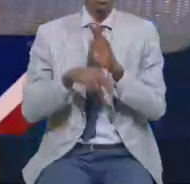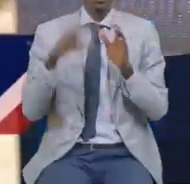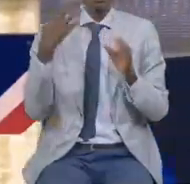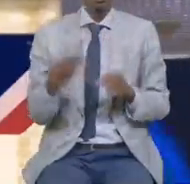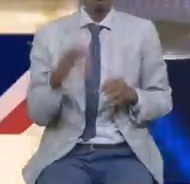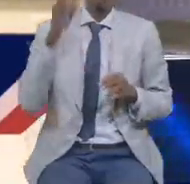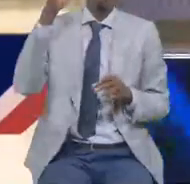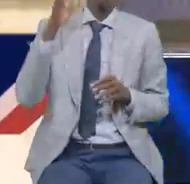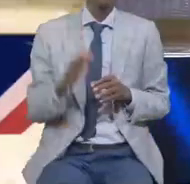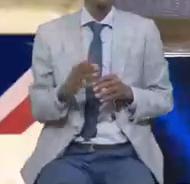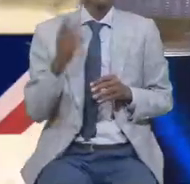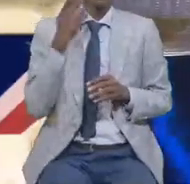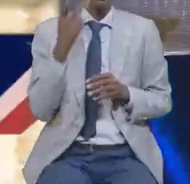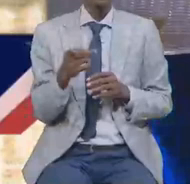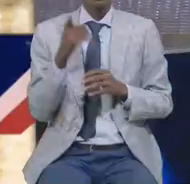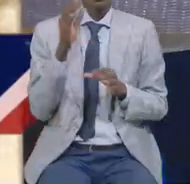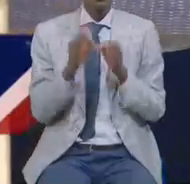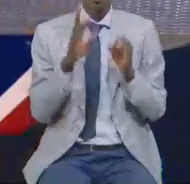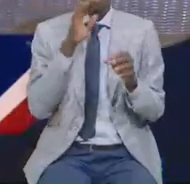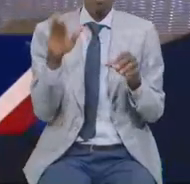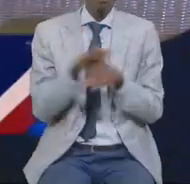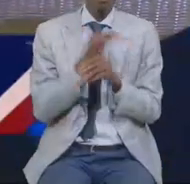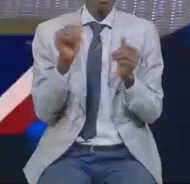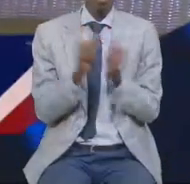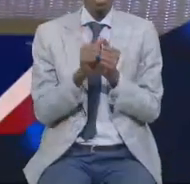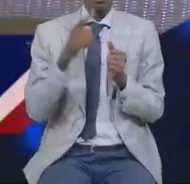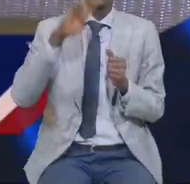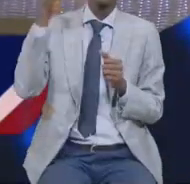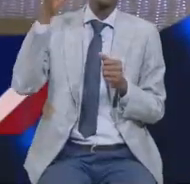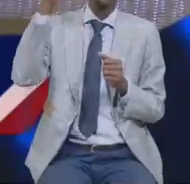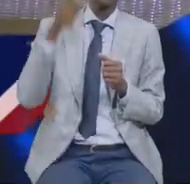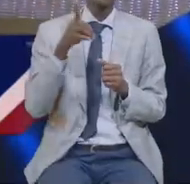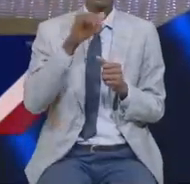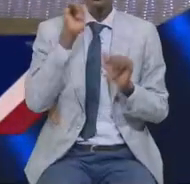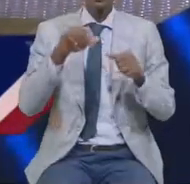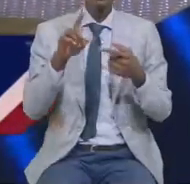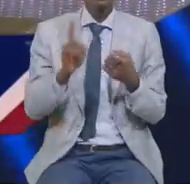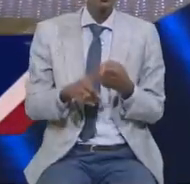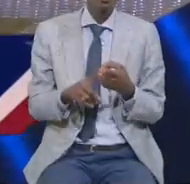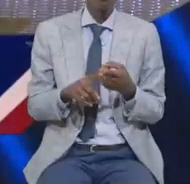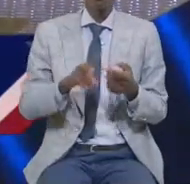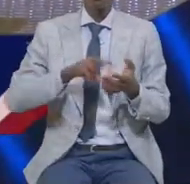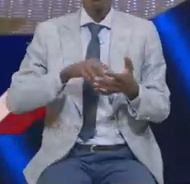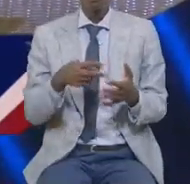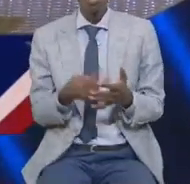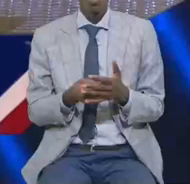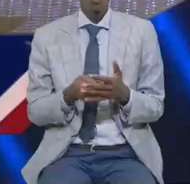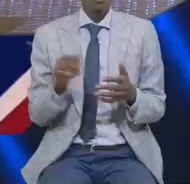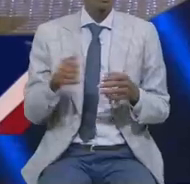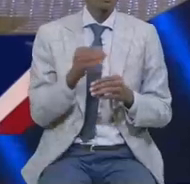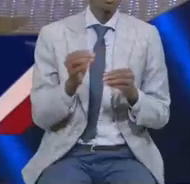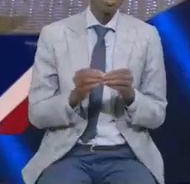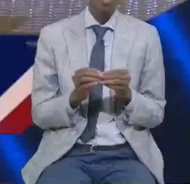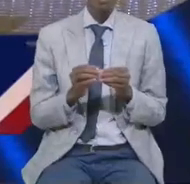la plénitude de Dieu, vous n'allez pas trembler devant un homme mortel, quel que soit ce que l'homme a là, quel que soit ce qu'il a, quel